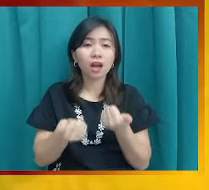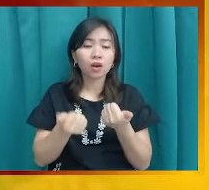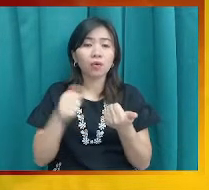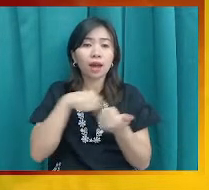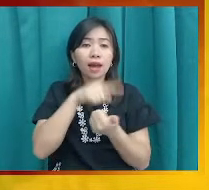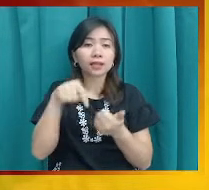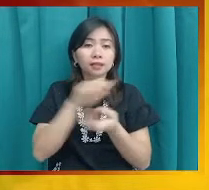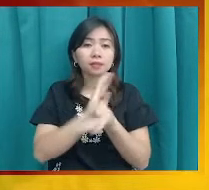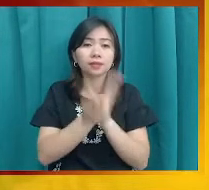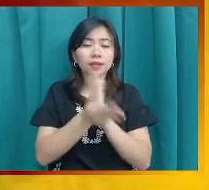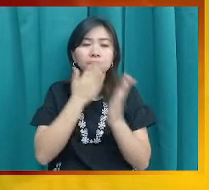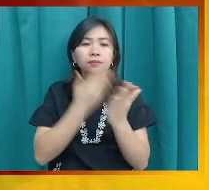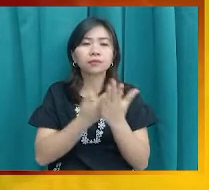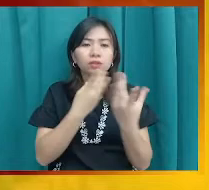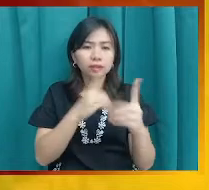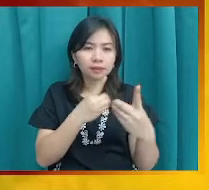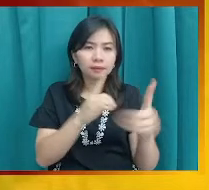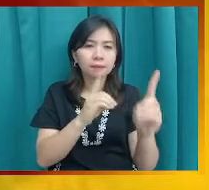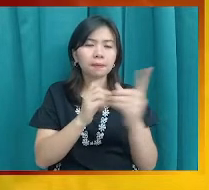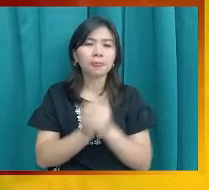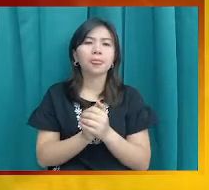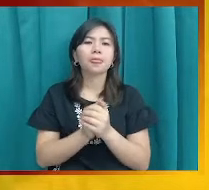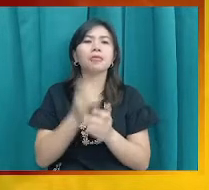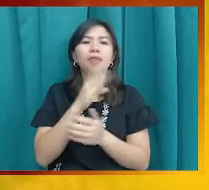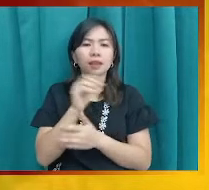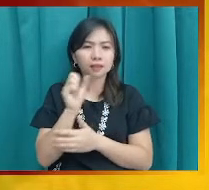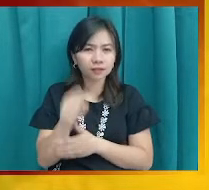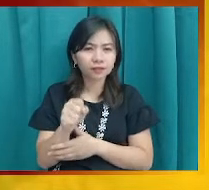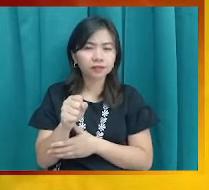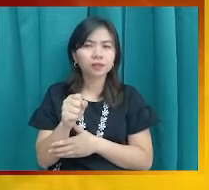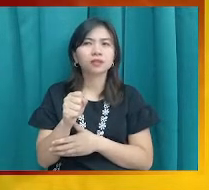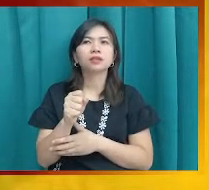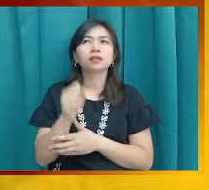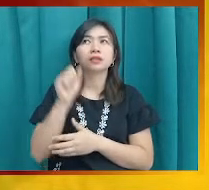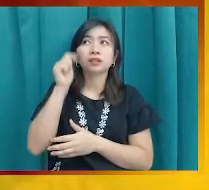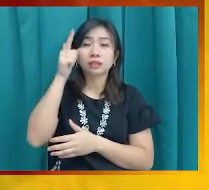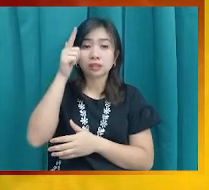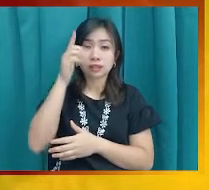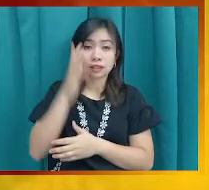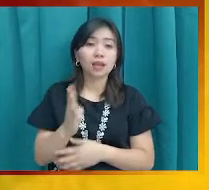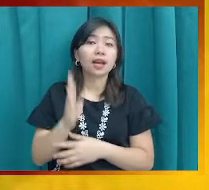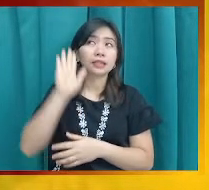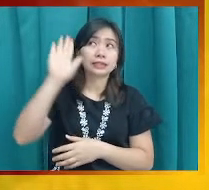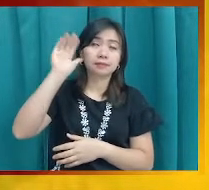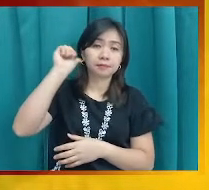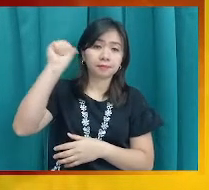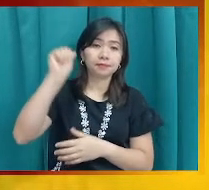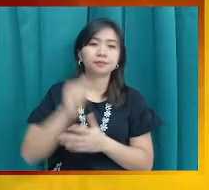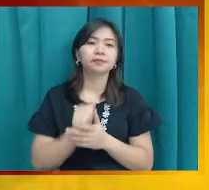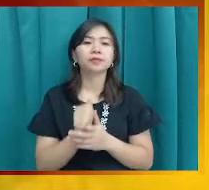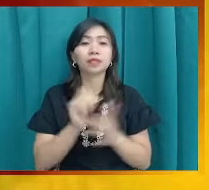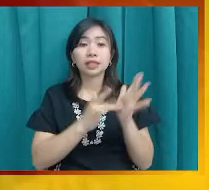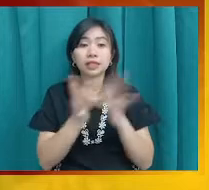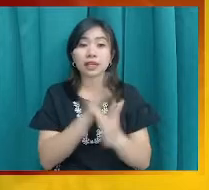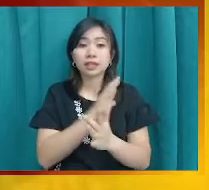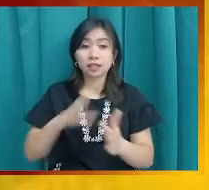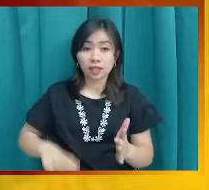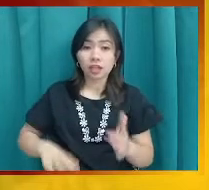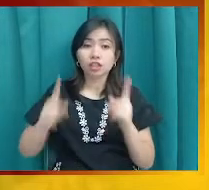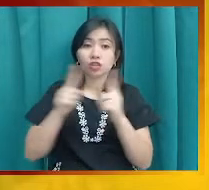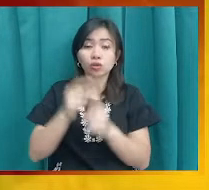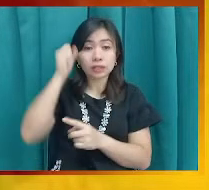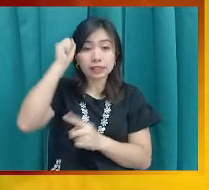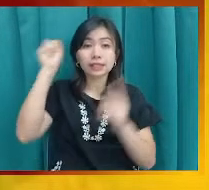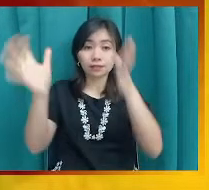mabuting disciple mismo ang Panginoong Jesucristo sa kanyang Ama. Oh, di ba? Kasi katulad nung binanggit natin doon,